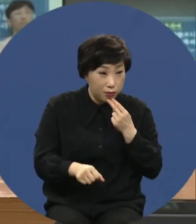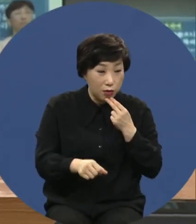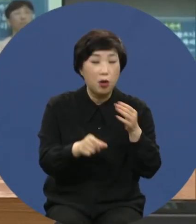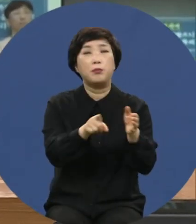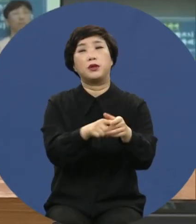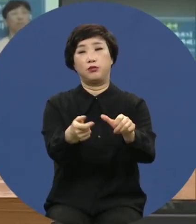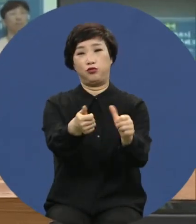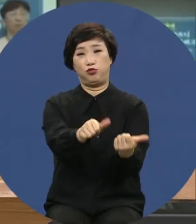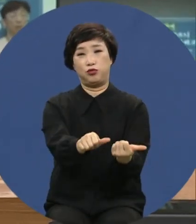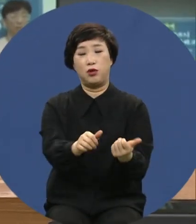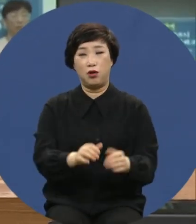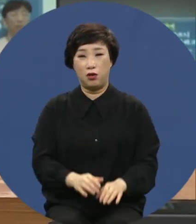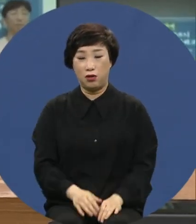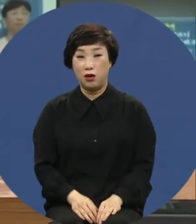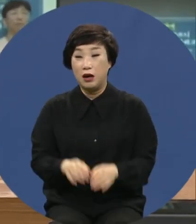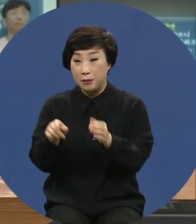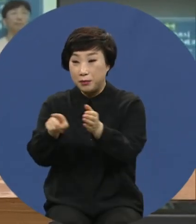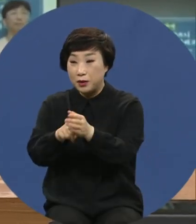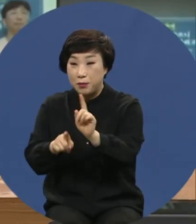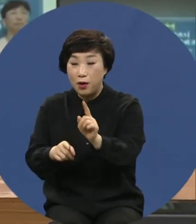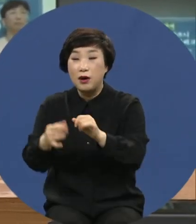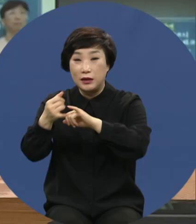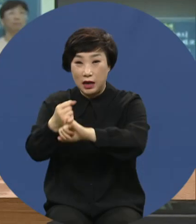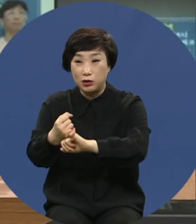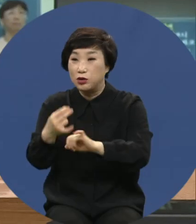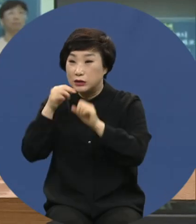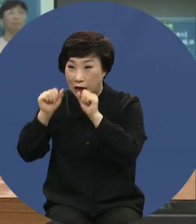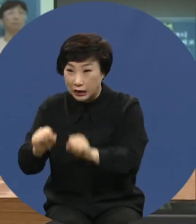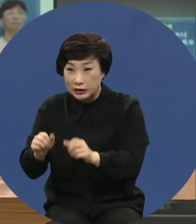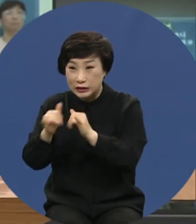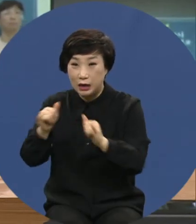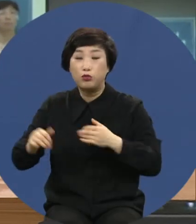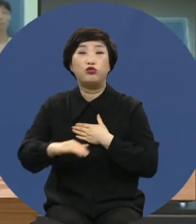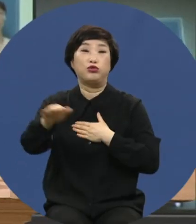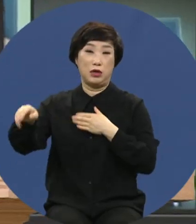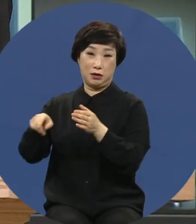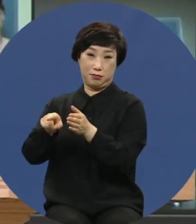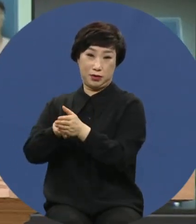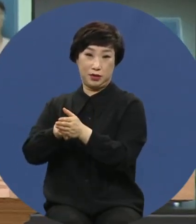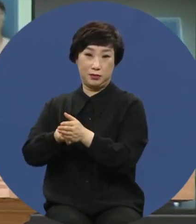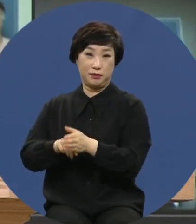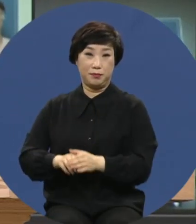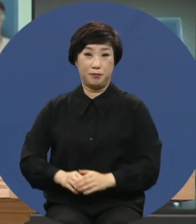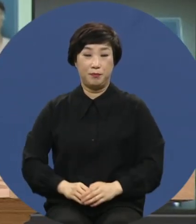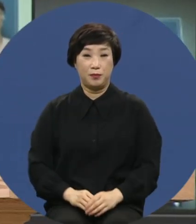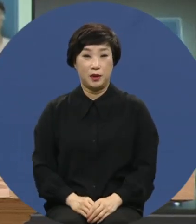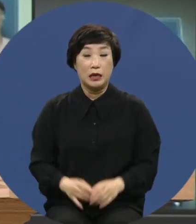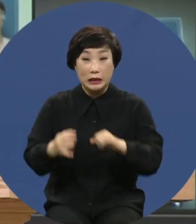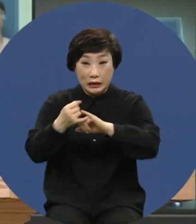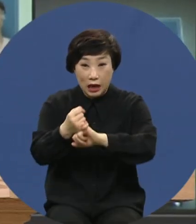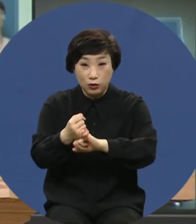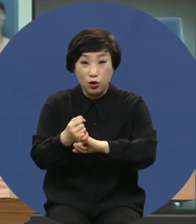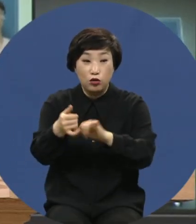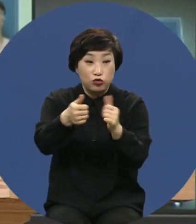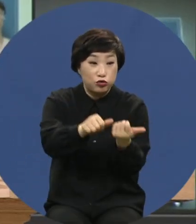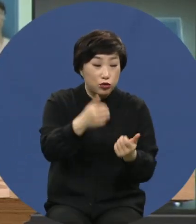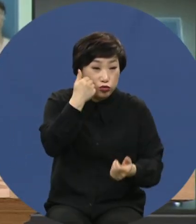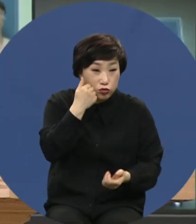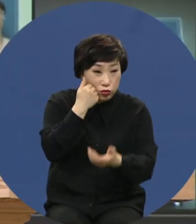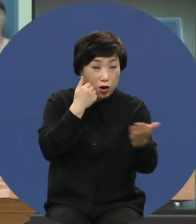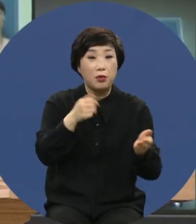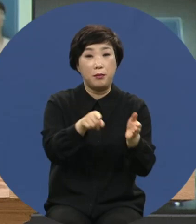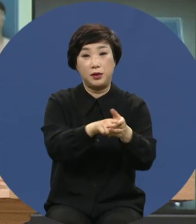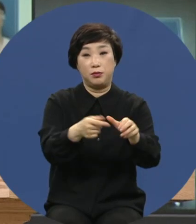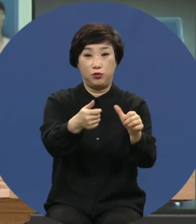믿음이요, 믿음은 약속이 살아있는 자의 믿음이라 이 말입니다. 약속이 죽은 자는 믿음이